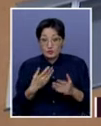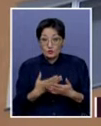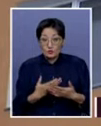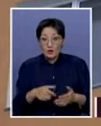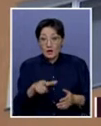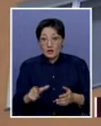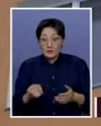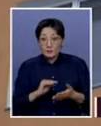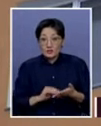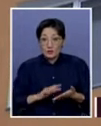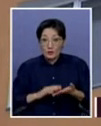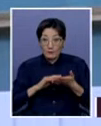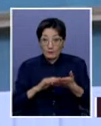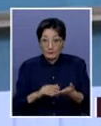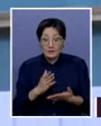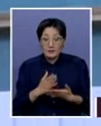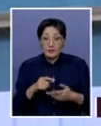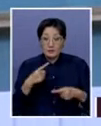адамнан өтініш түскенін атап өтті.